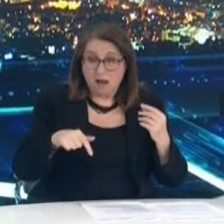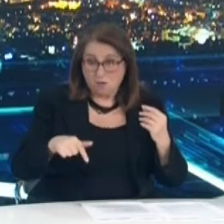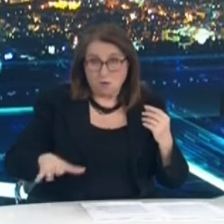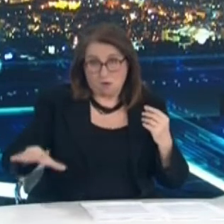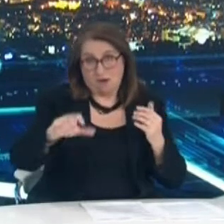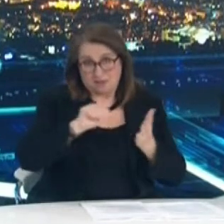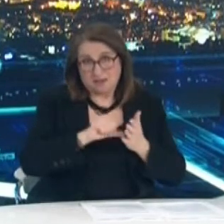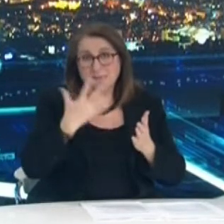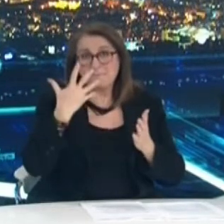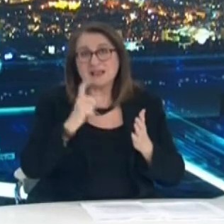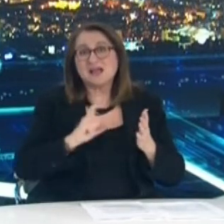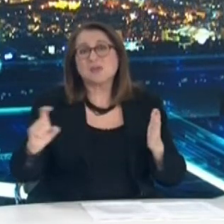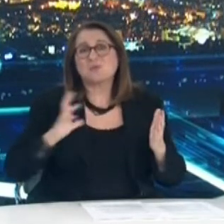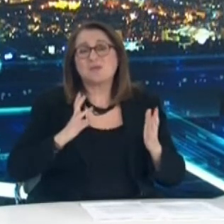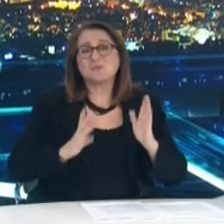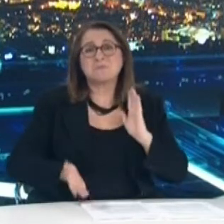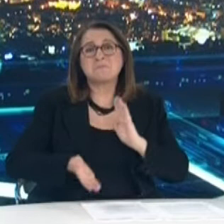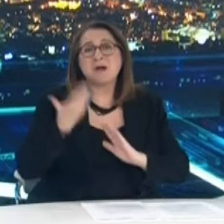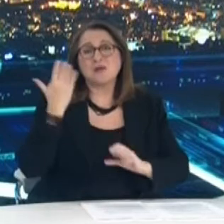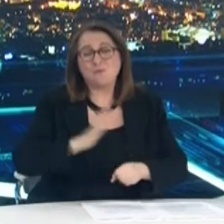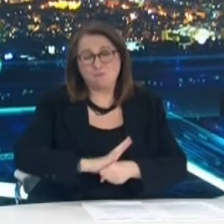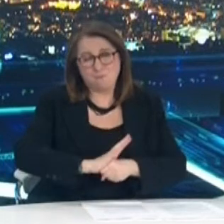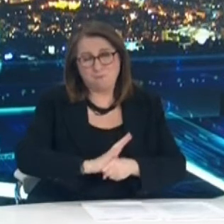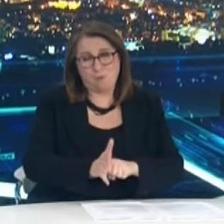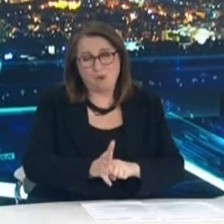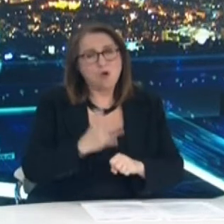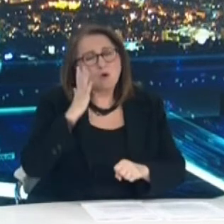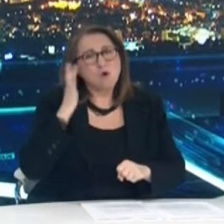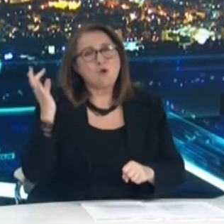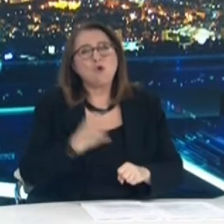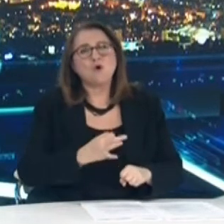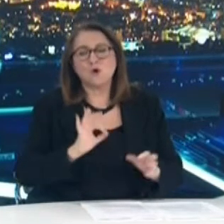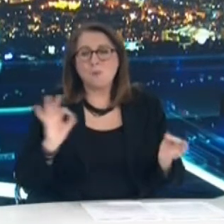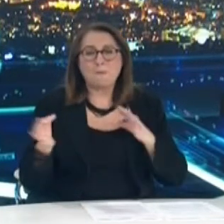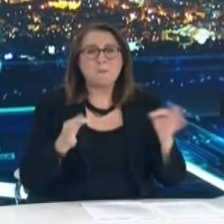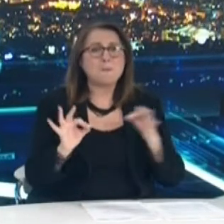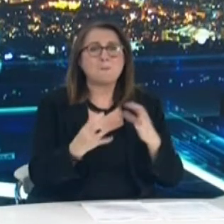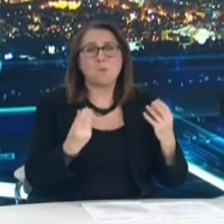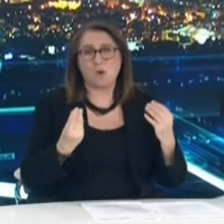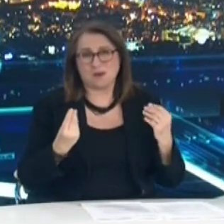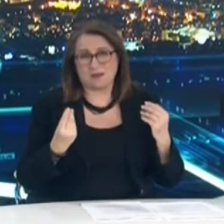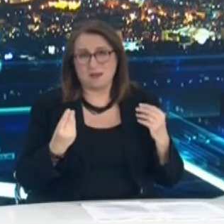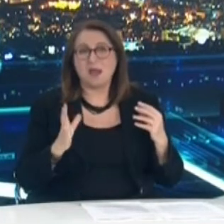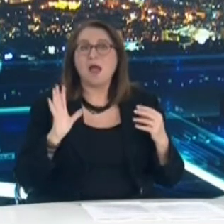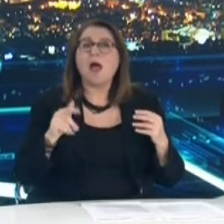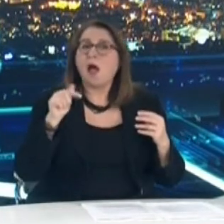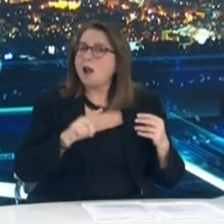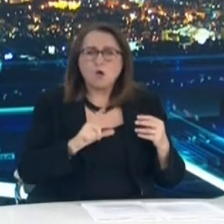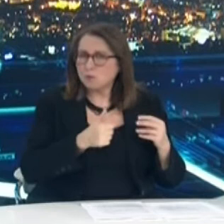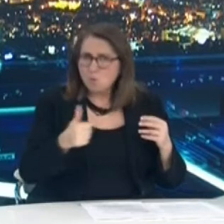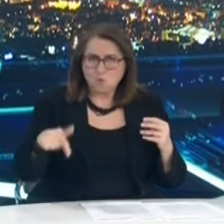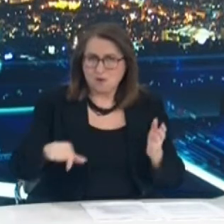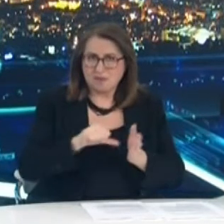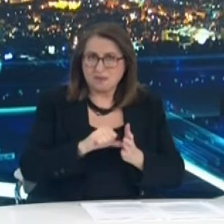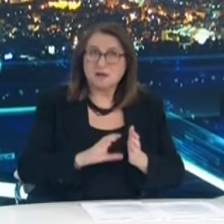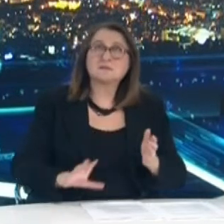κατοίκους. Όμως δεν είναι μόνο η Αττική που προβληματίζει. Το επιδημιολογικό φορτίο παρουσιάζει αυξητική τάση στις περισσότερες περιφερειακές ενότητες